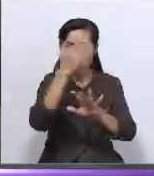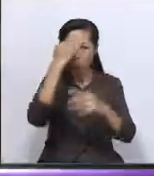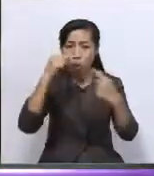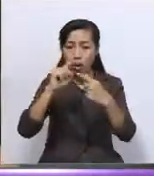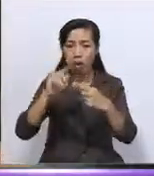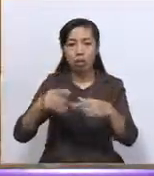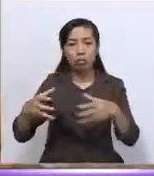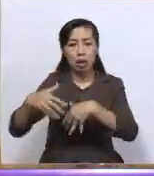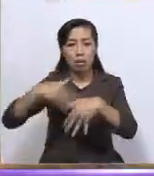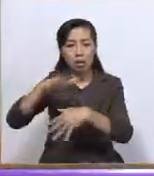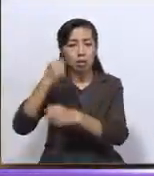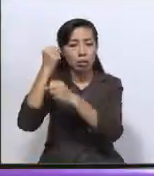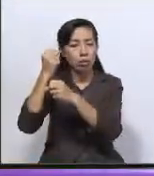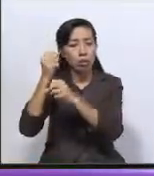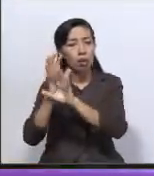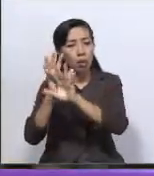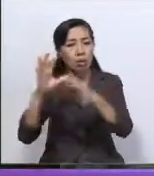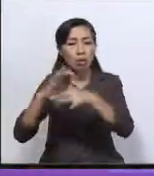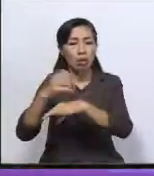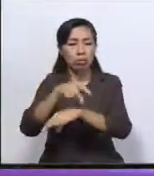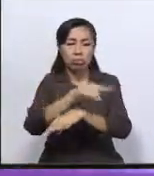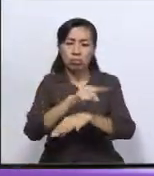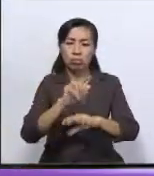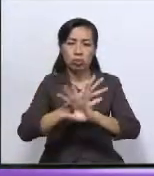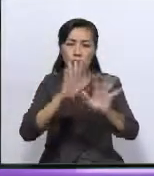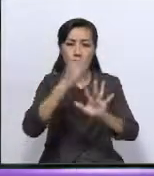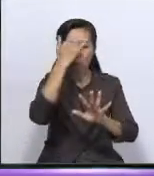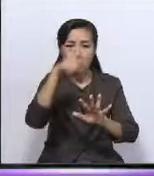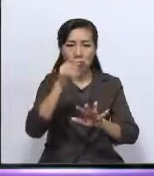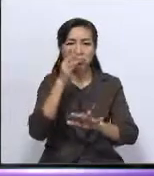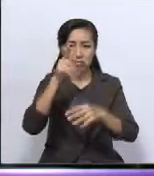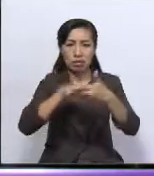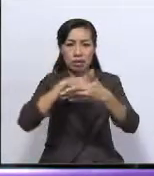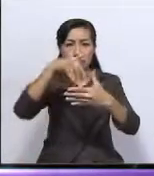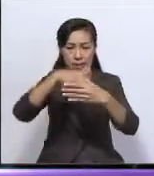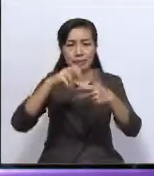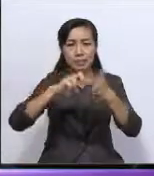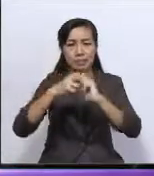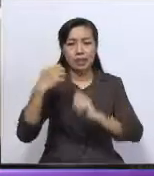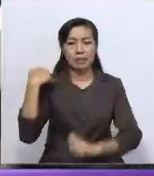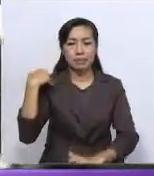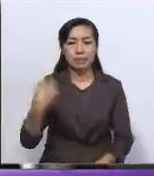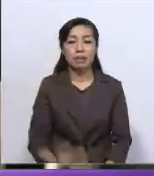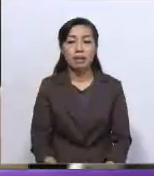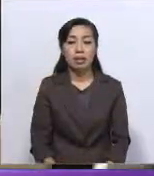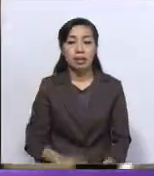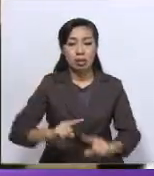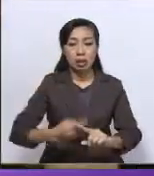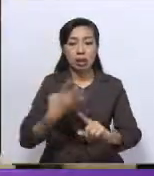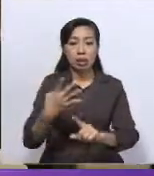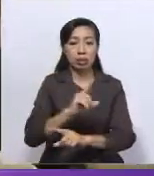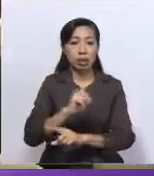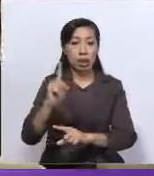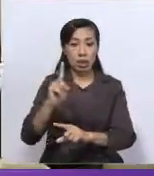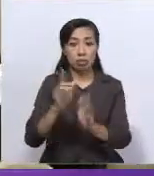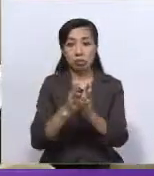กเลิกกระบวนการ primary vote เนื่องจากจะเป็นอุปสรรคต่อการเลือกตั้งค่ะ สำหรับขั้นตอนในวันที่1เมษายนนี้นะ